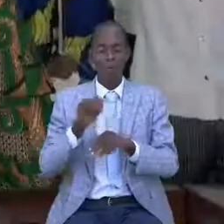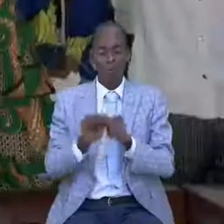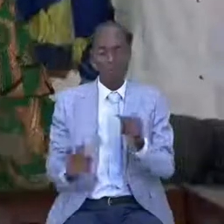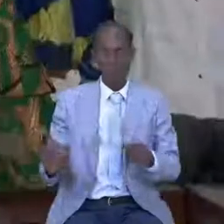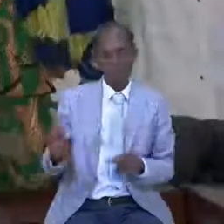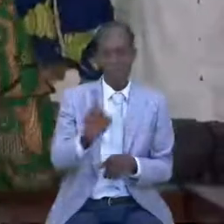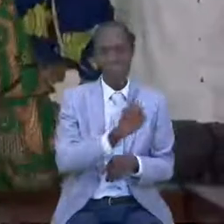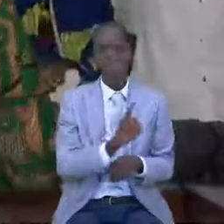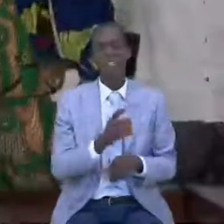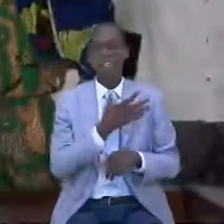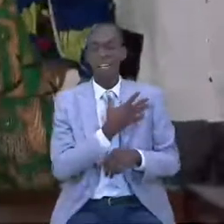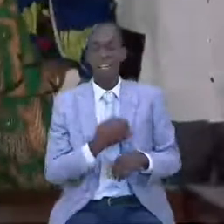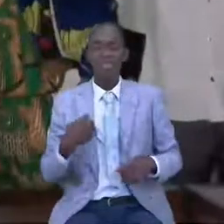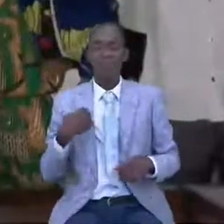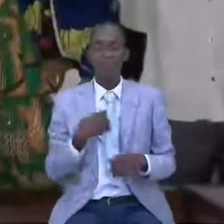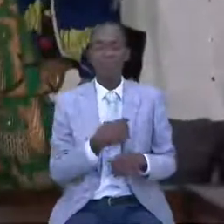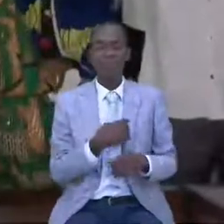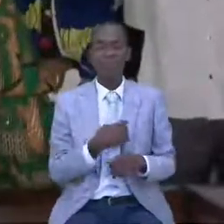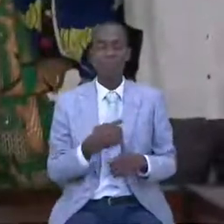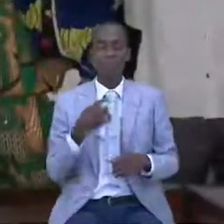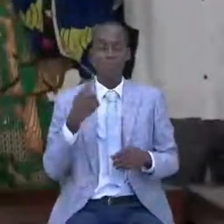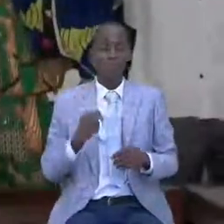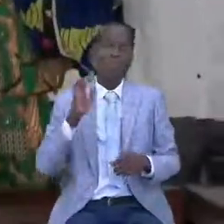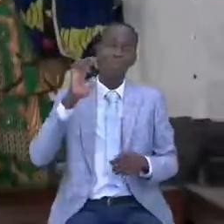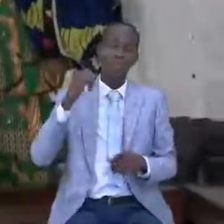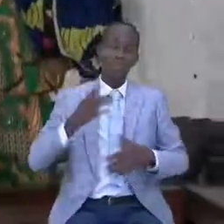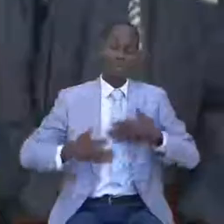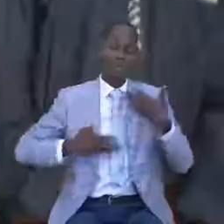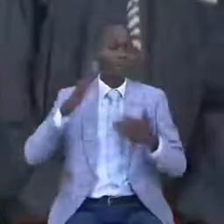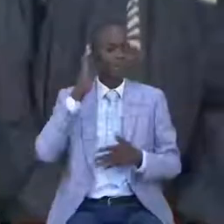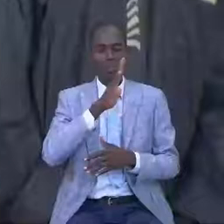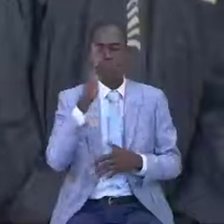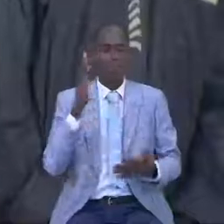Que la pluie commence à tomber sur tout le monde